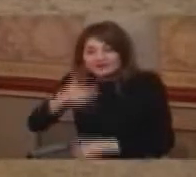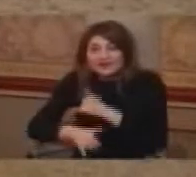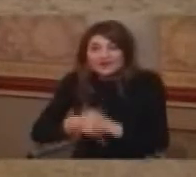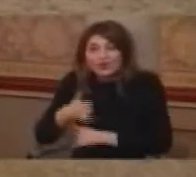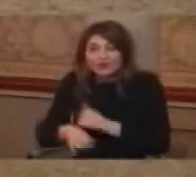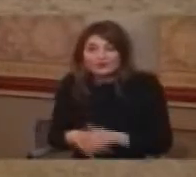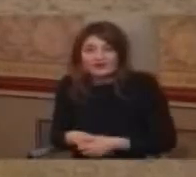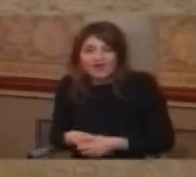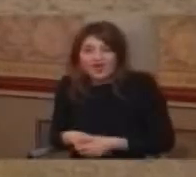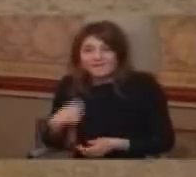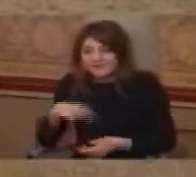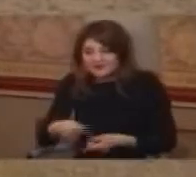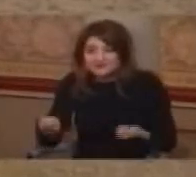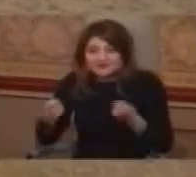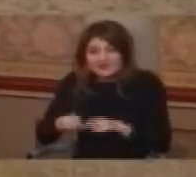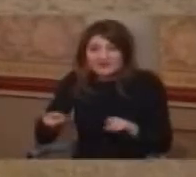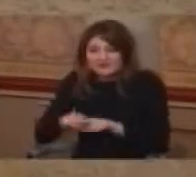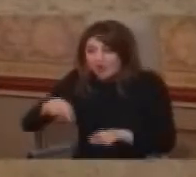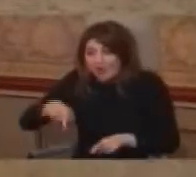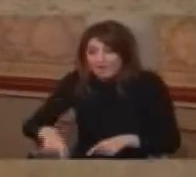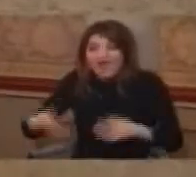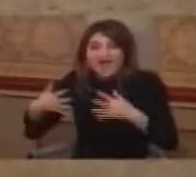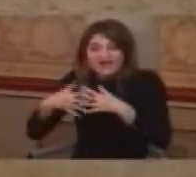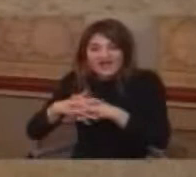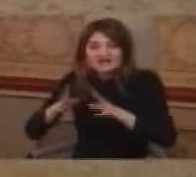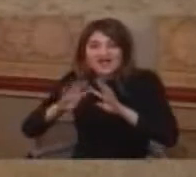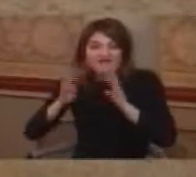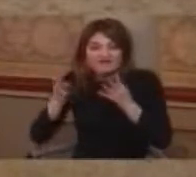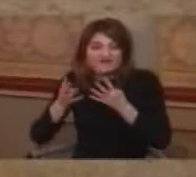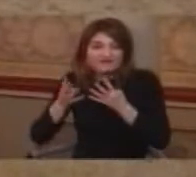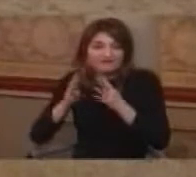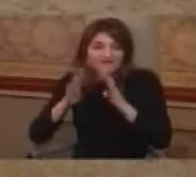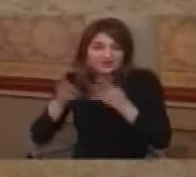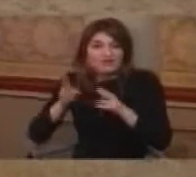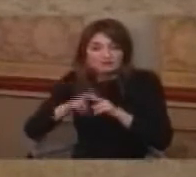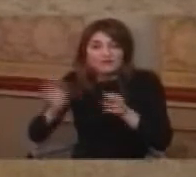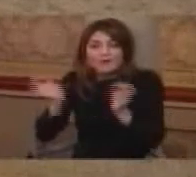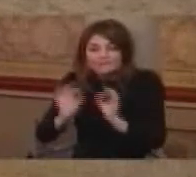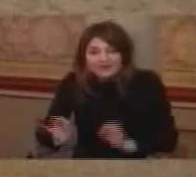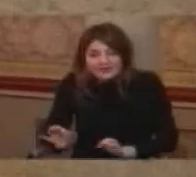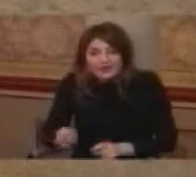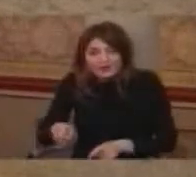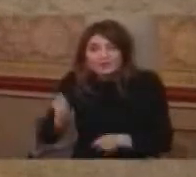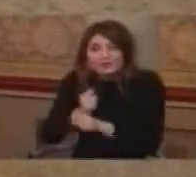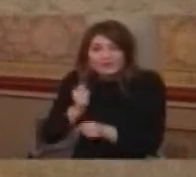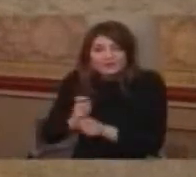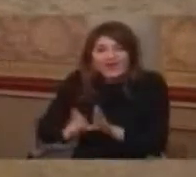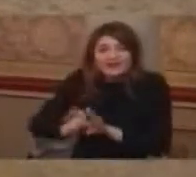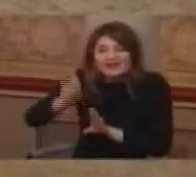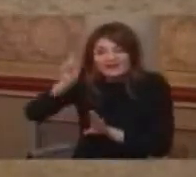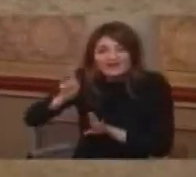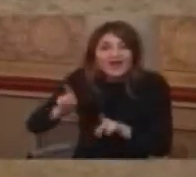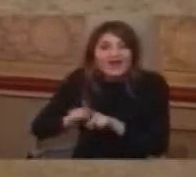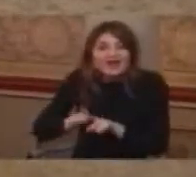da ćemo i ovu gradsku vijećnicu preurediti i ovdje omogućiti lift kako bi i simboličnom